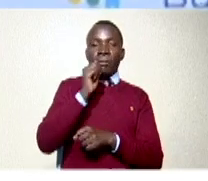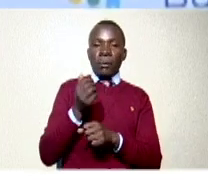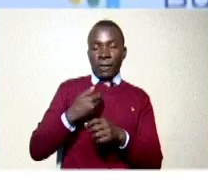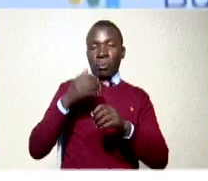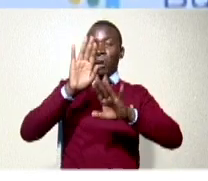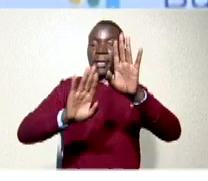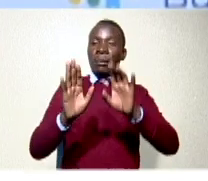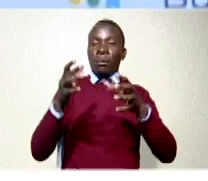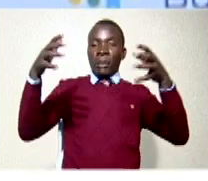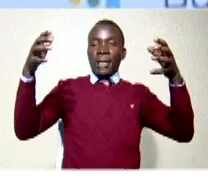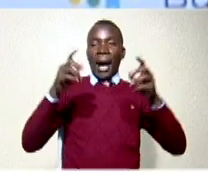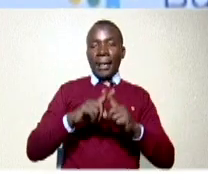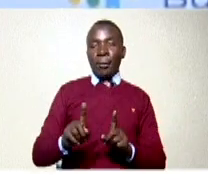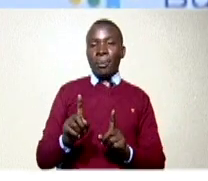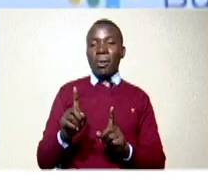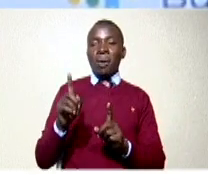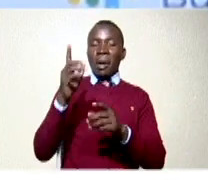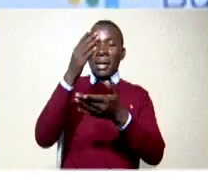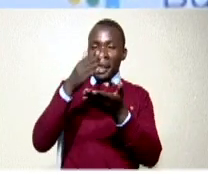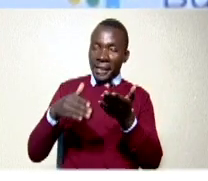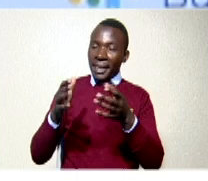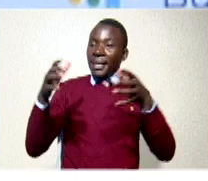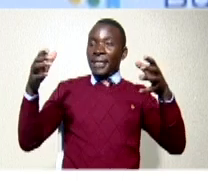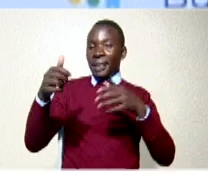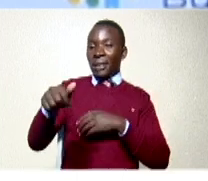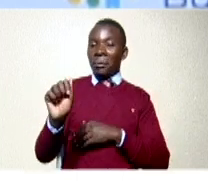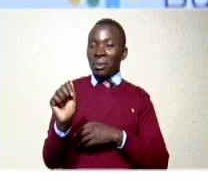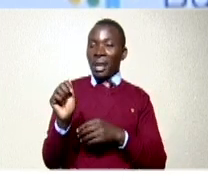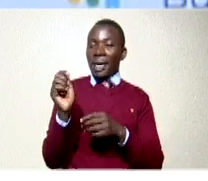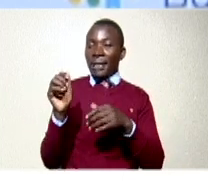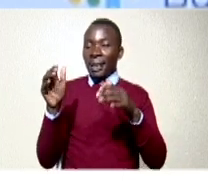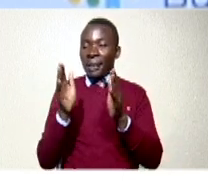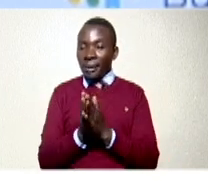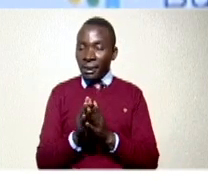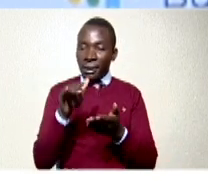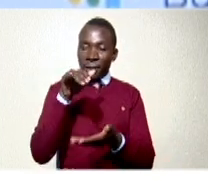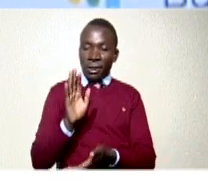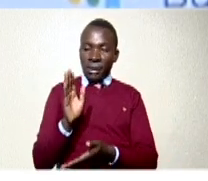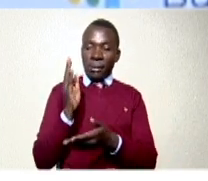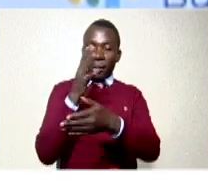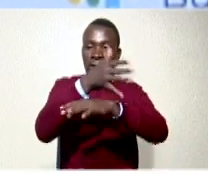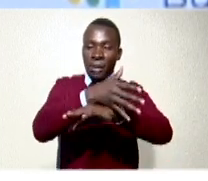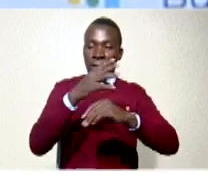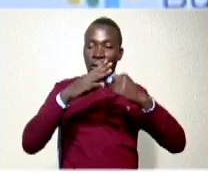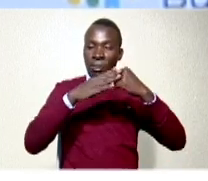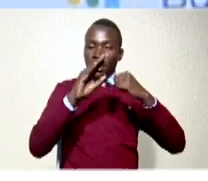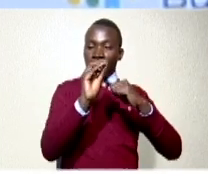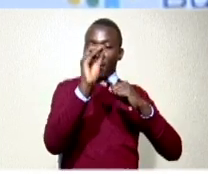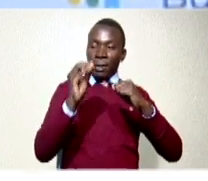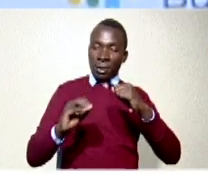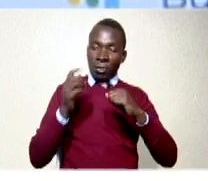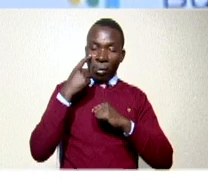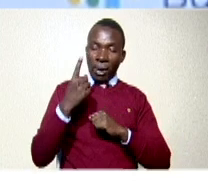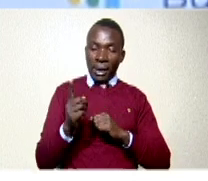runini, ariko mu gice kinini cyarwo ndetse akenshi birenze 90%